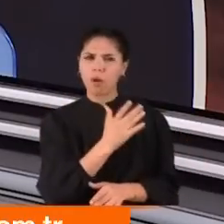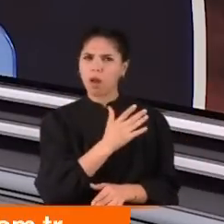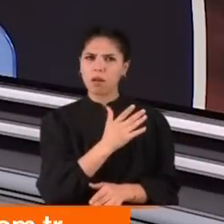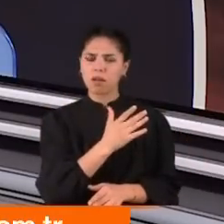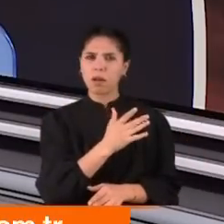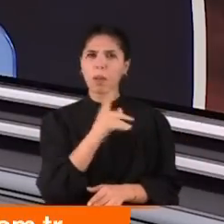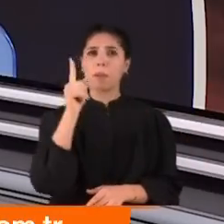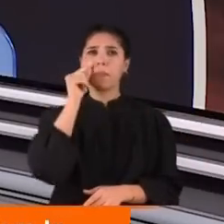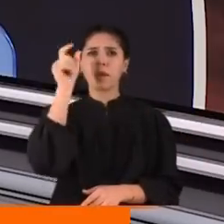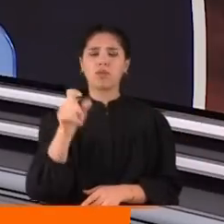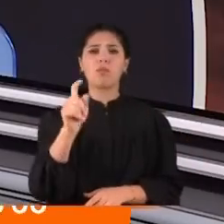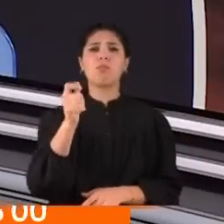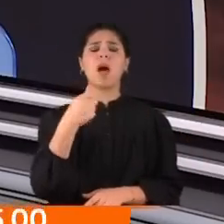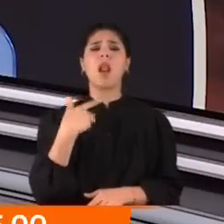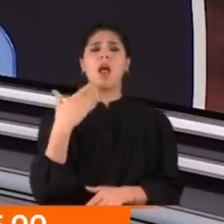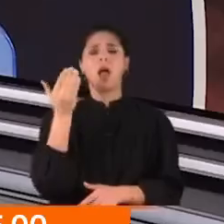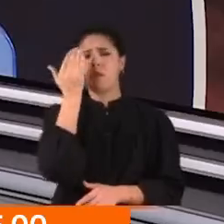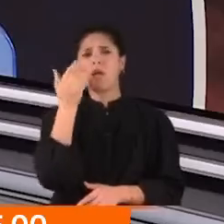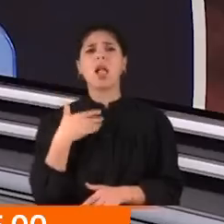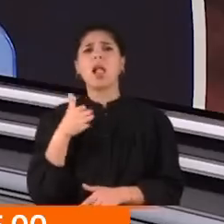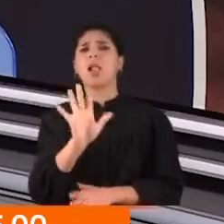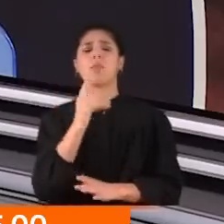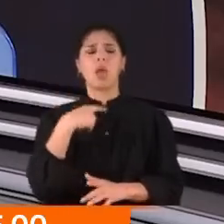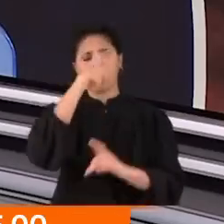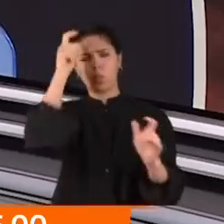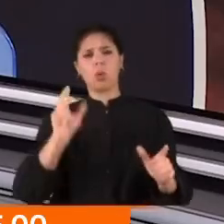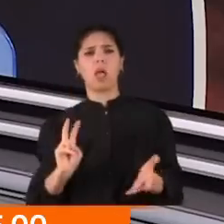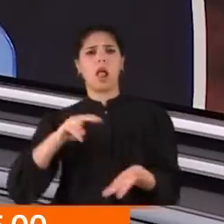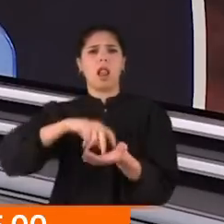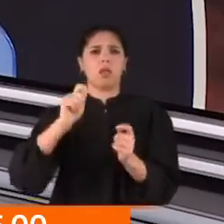dedi, birilerinden para dilenmeden Türkiye'yi inşa edeceğiz.